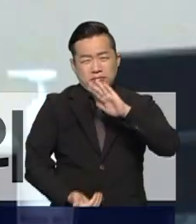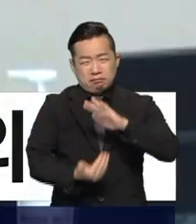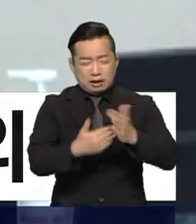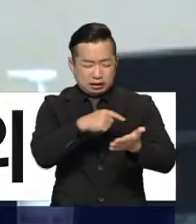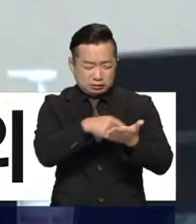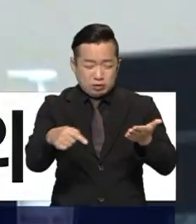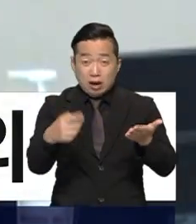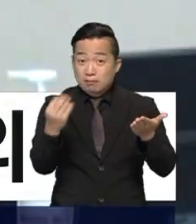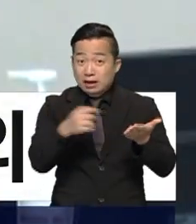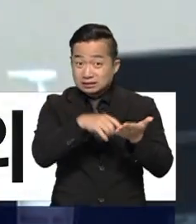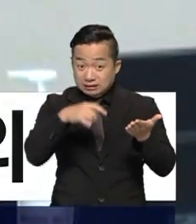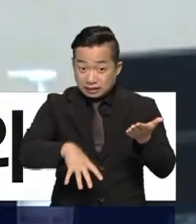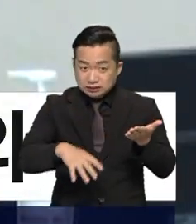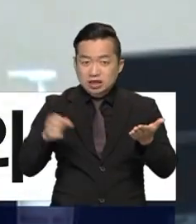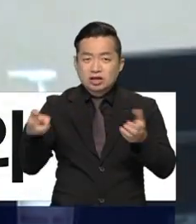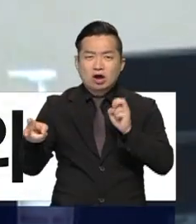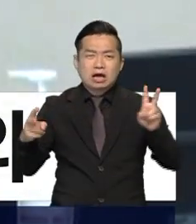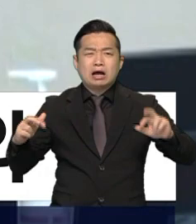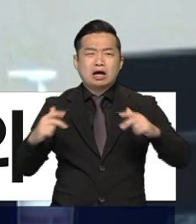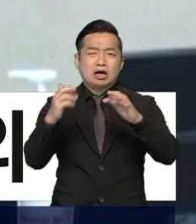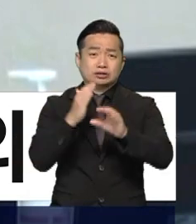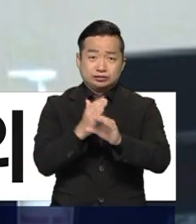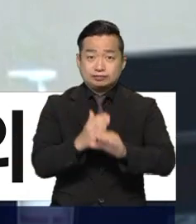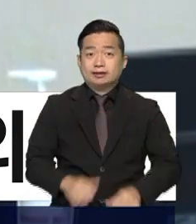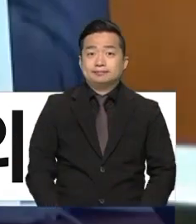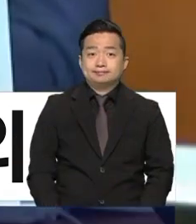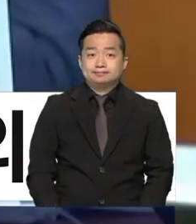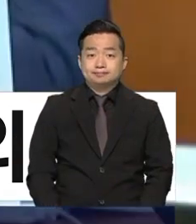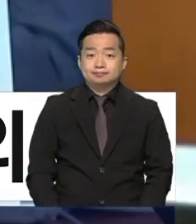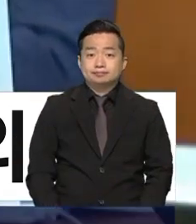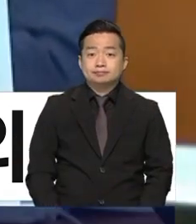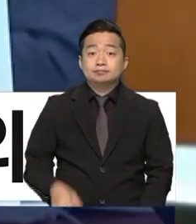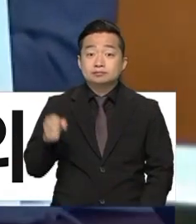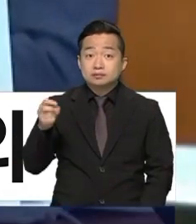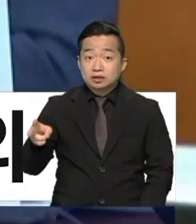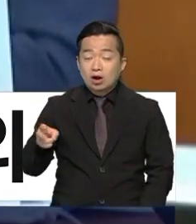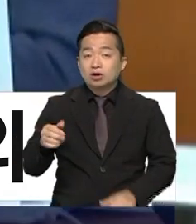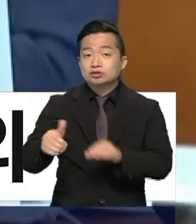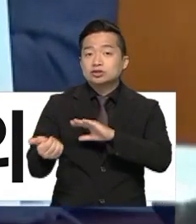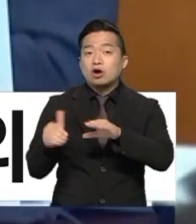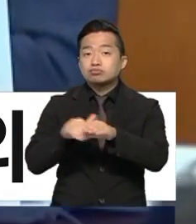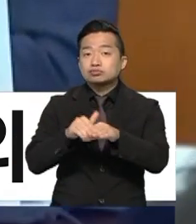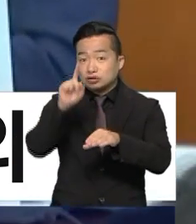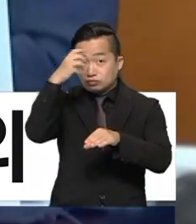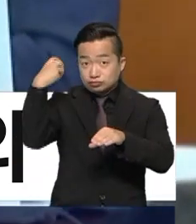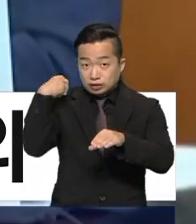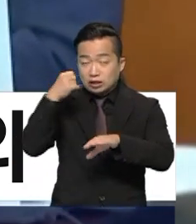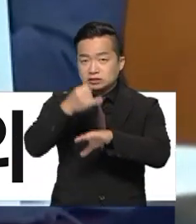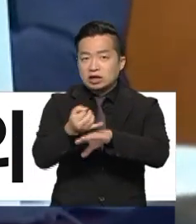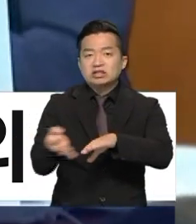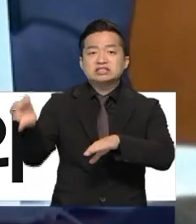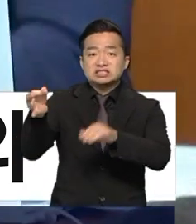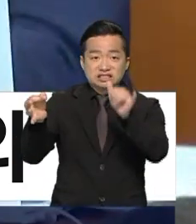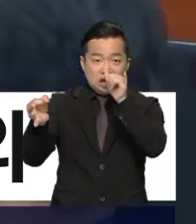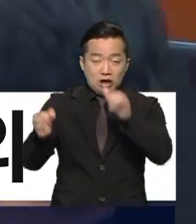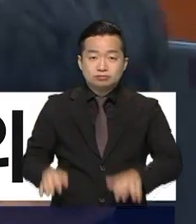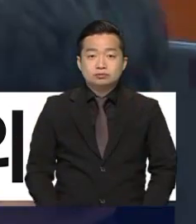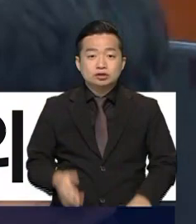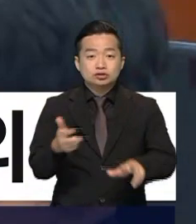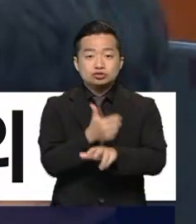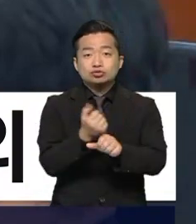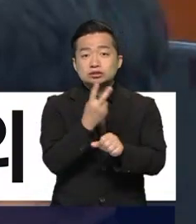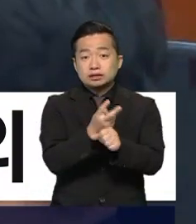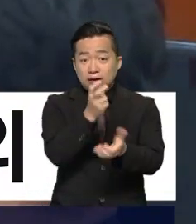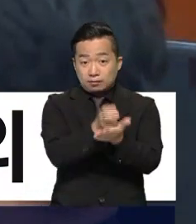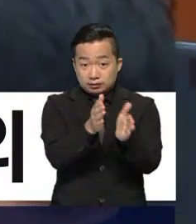대해 여야가 책임 공방을 벌이고 있습니다. 여당은 문재인 정부의 급격한 최저임금 인상, 주 52시간제